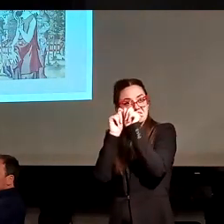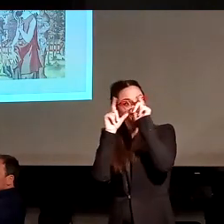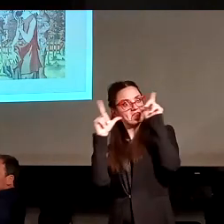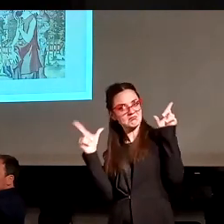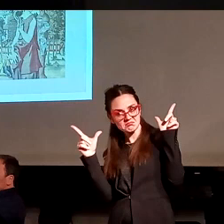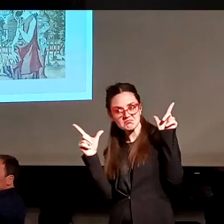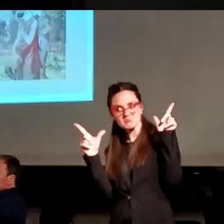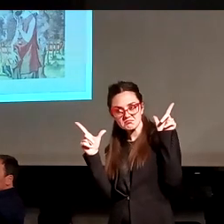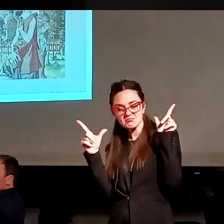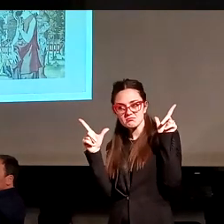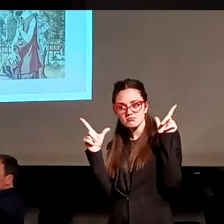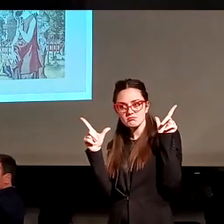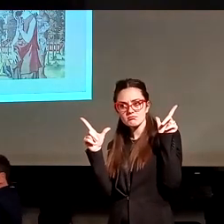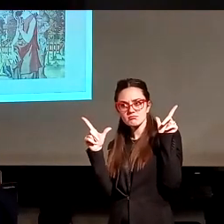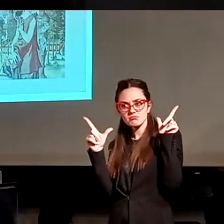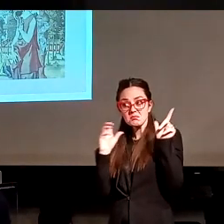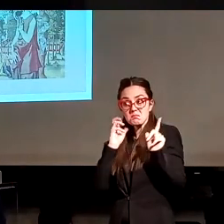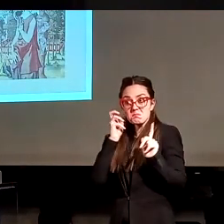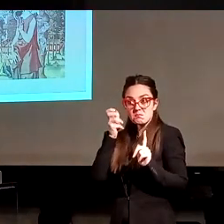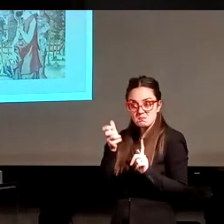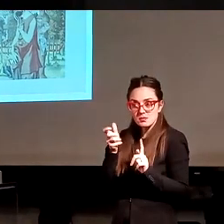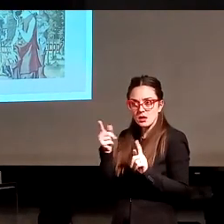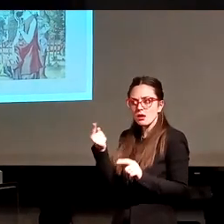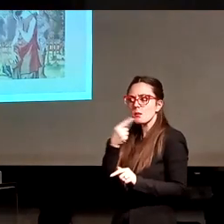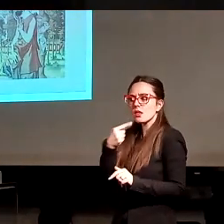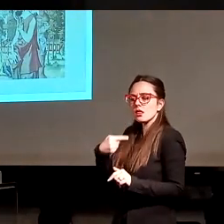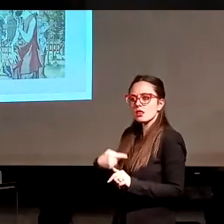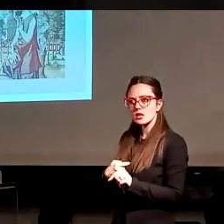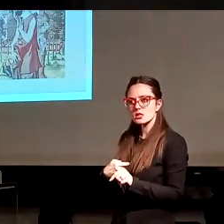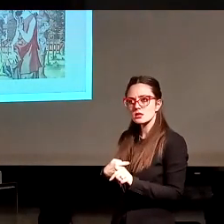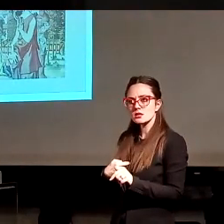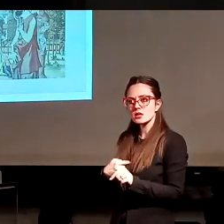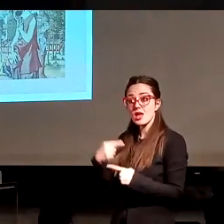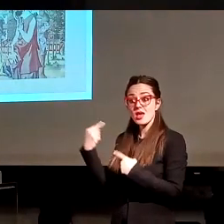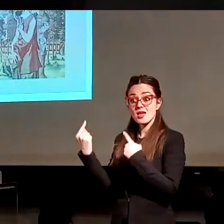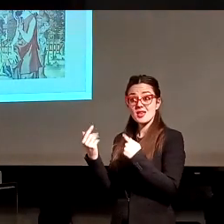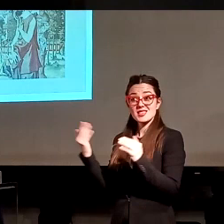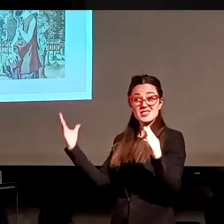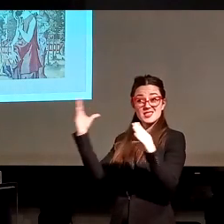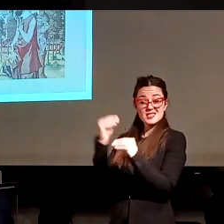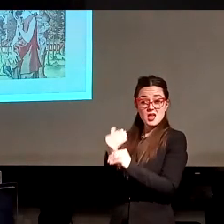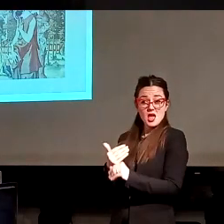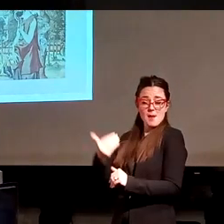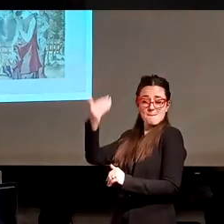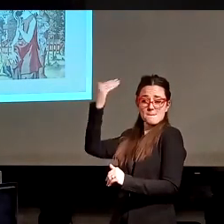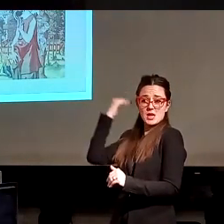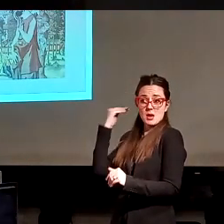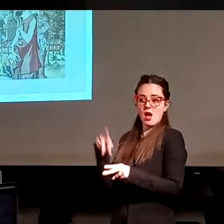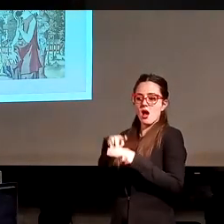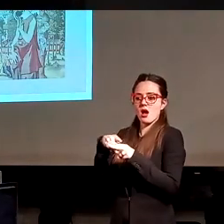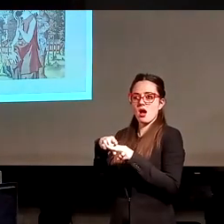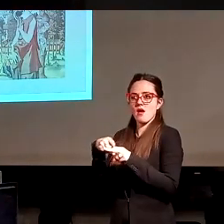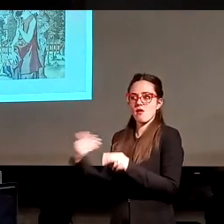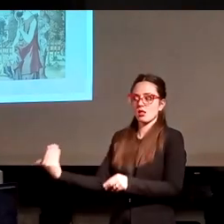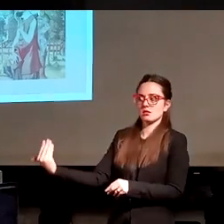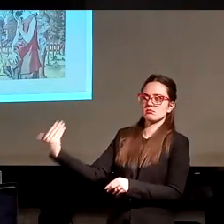suscitassero meraviglia mi disse che prima di quella sera piovosa in cui venne travolto